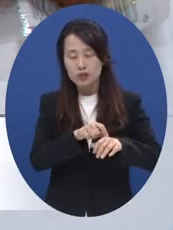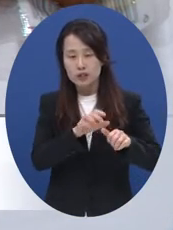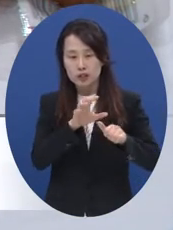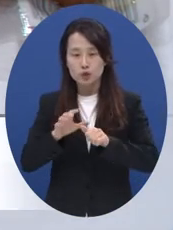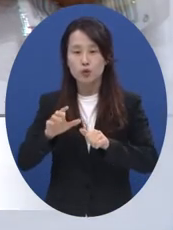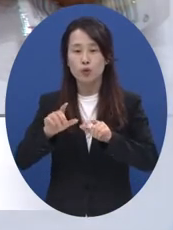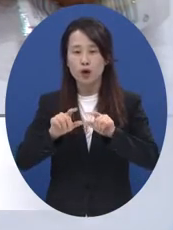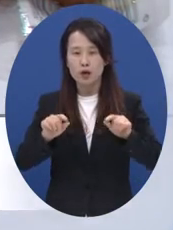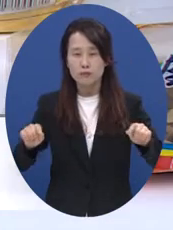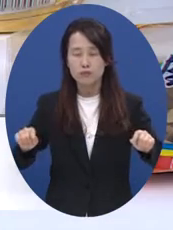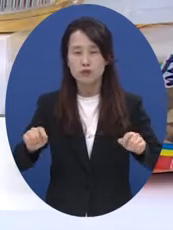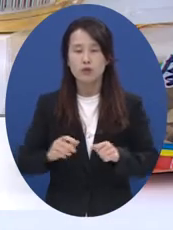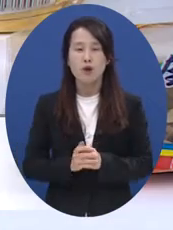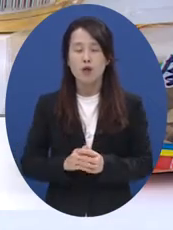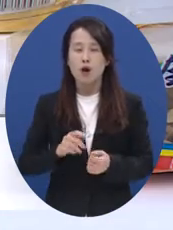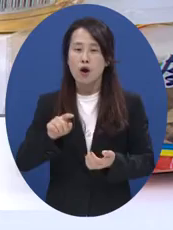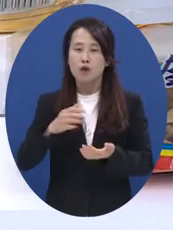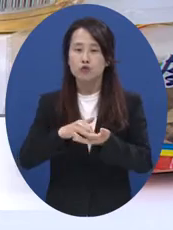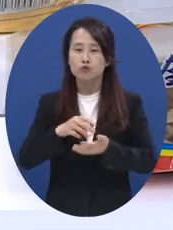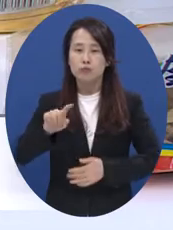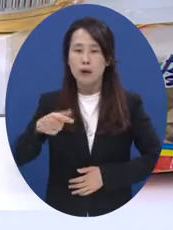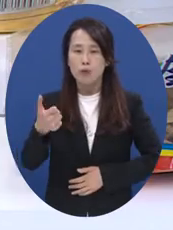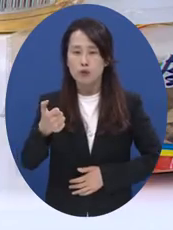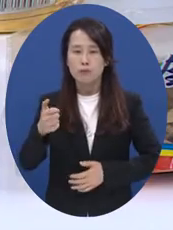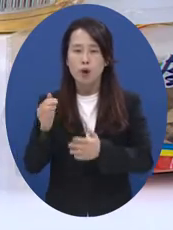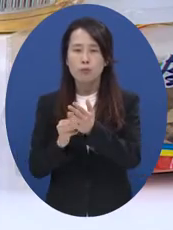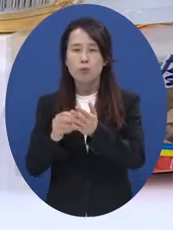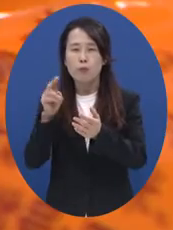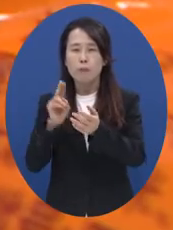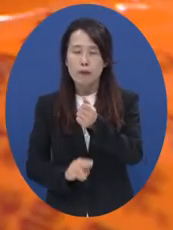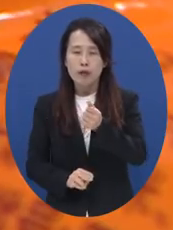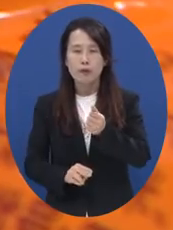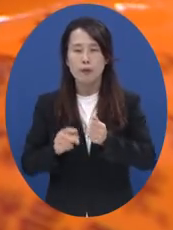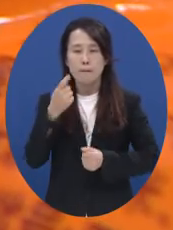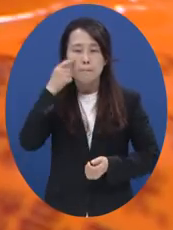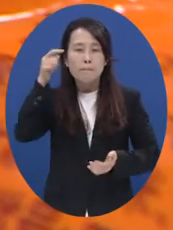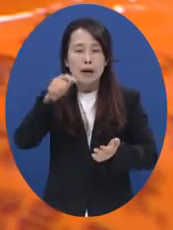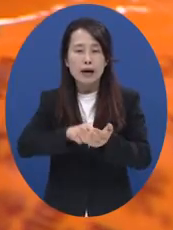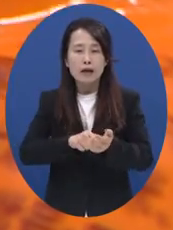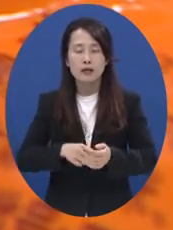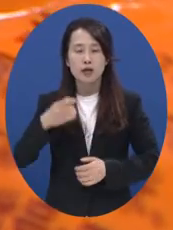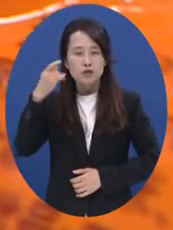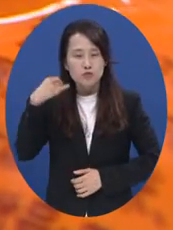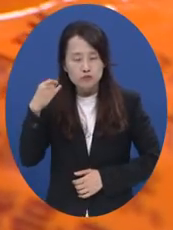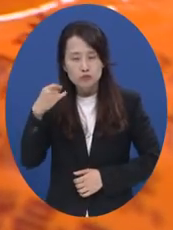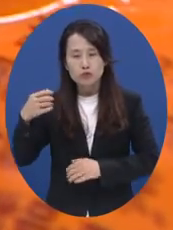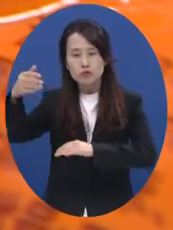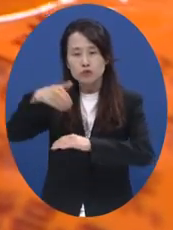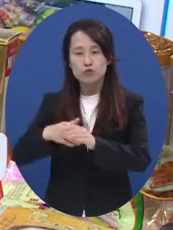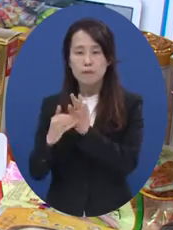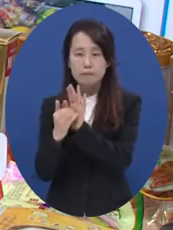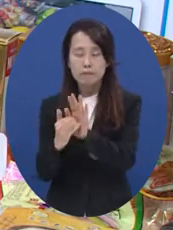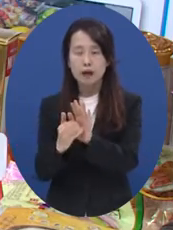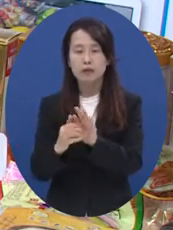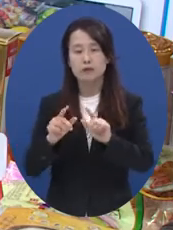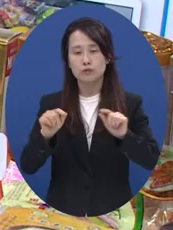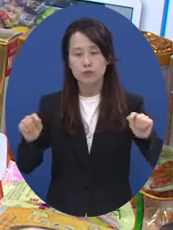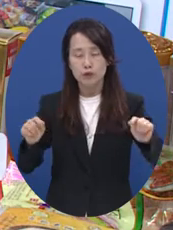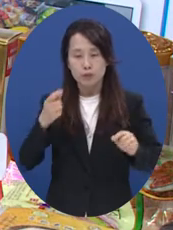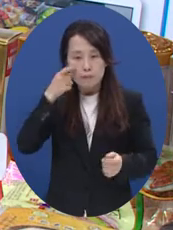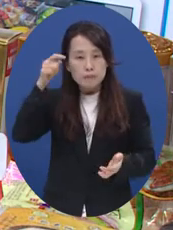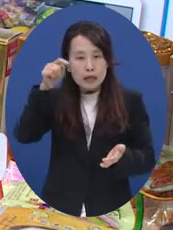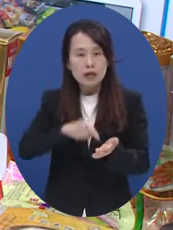등 무려 150여 종의 밀수식품이 적발됐습니다. 중국 등 수입 금지 국가 식품도